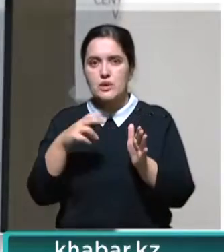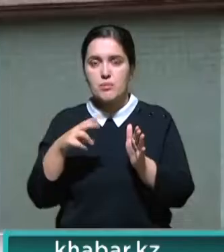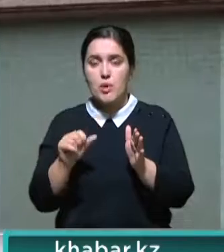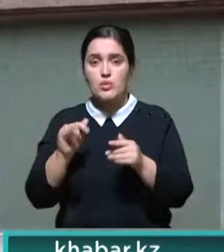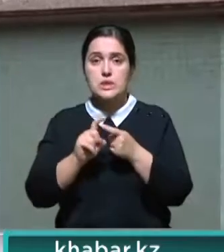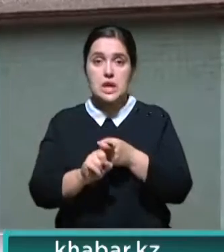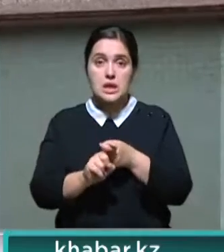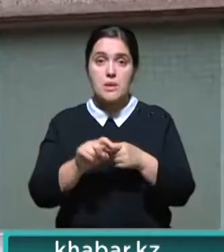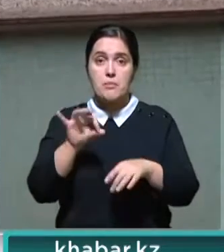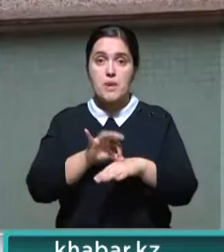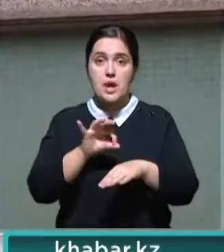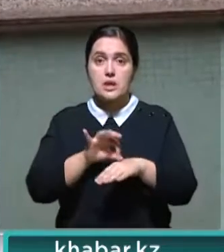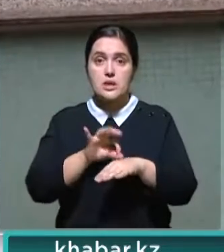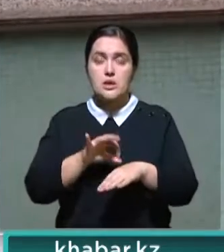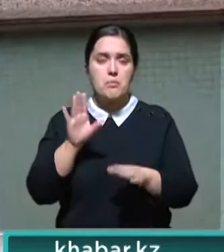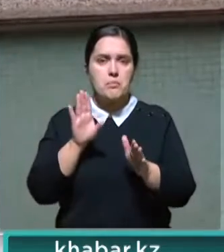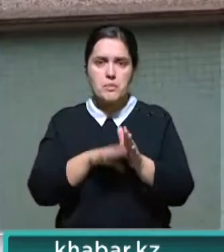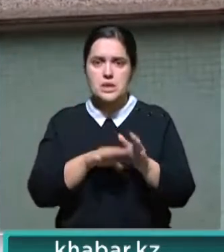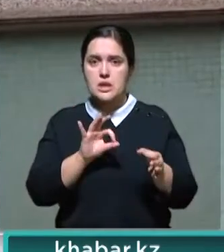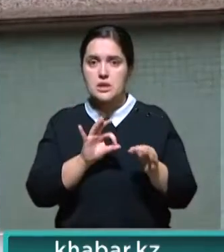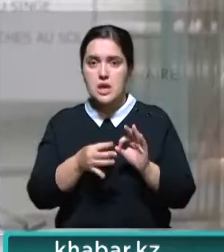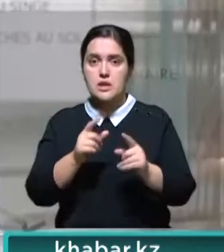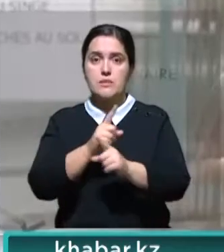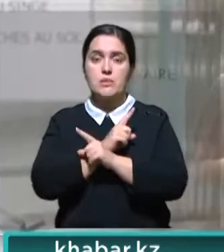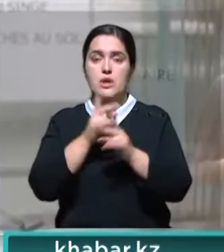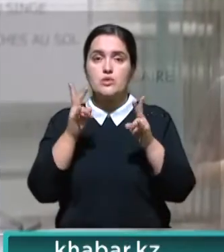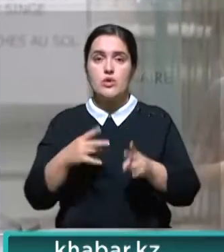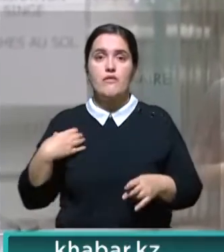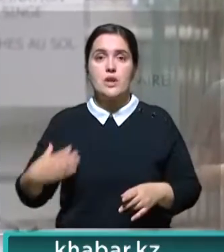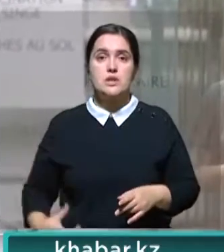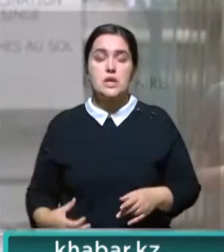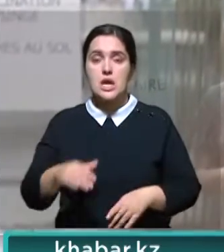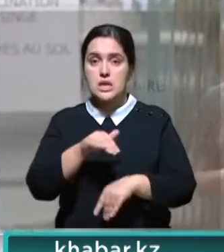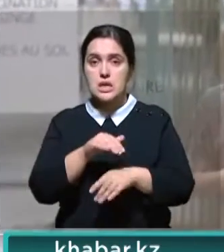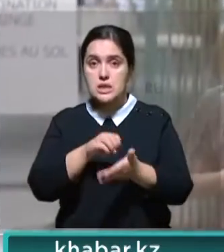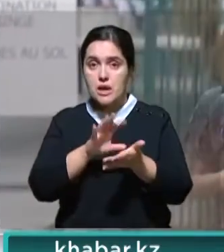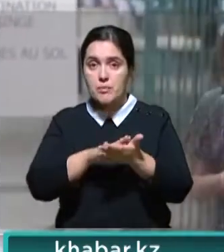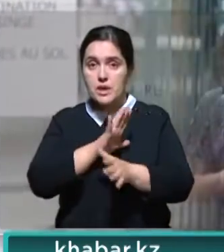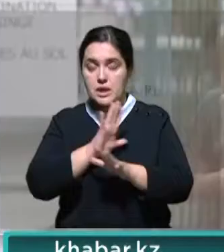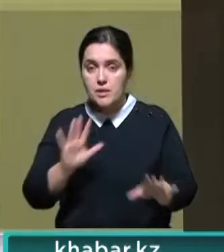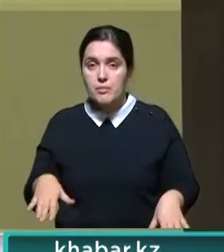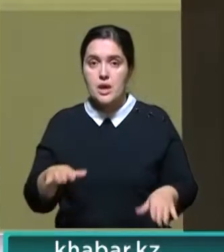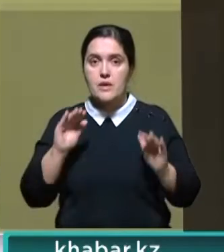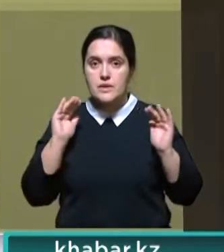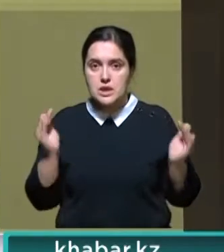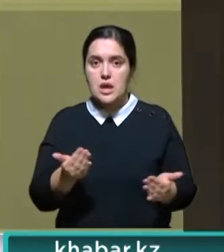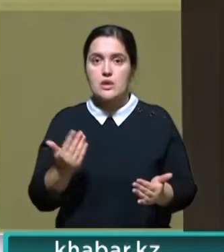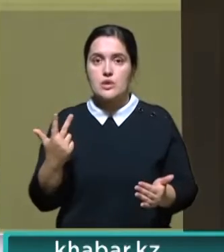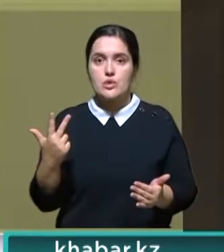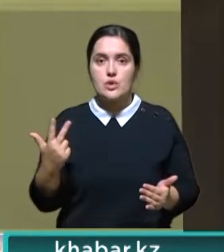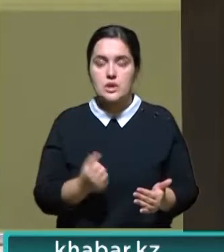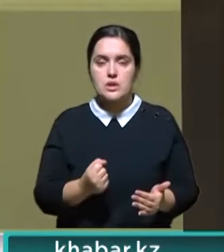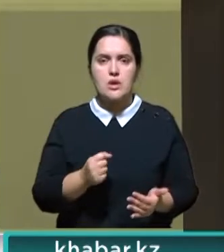оспы. У заразившихся болезнь протекает чаще всего без осложнений. Смертельных случаев во Франции зафиксировано не было. Тем не менее, изоляция в